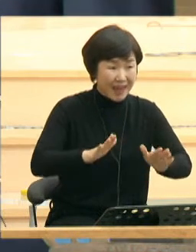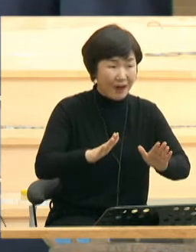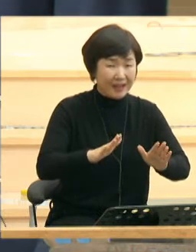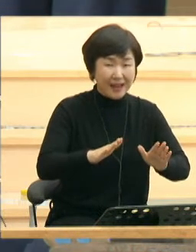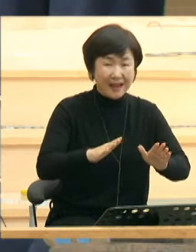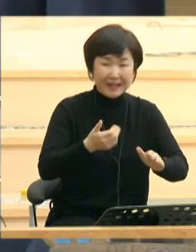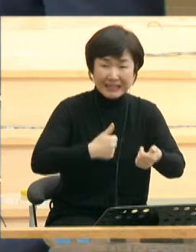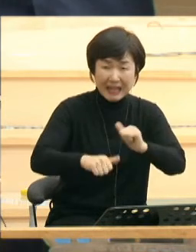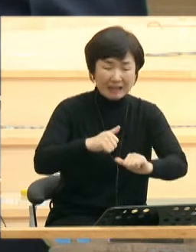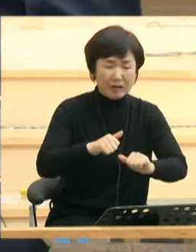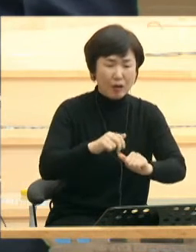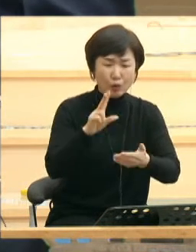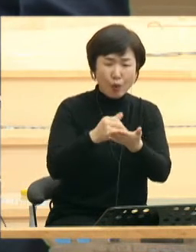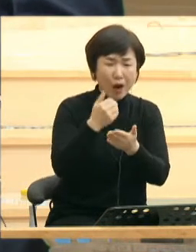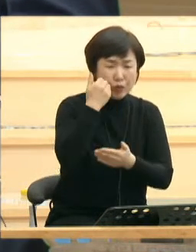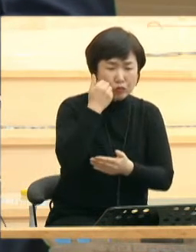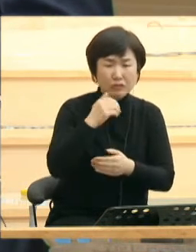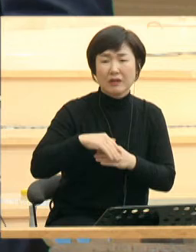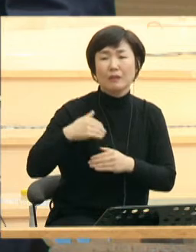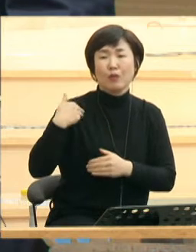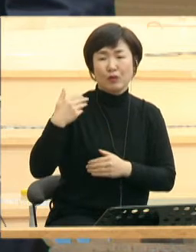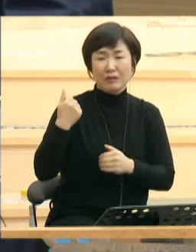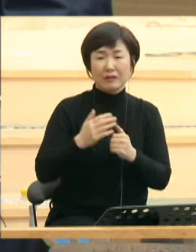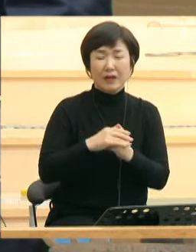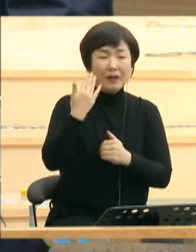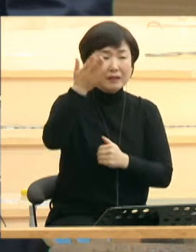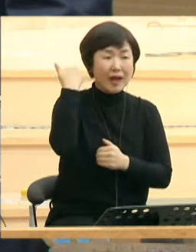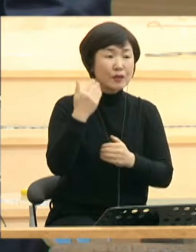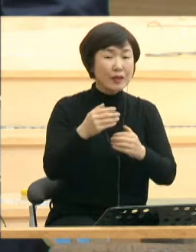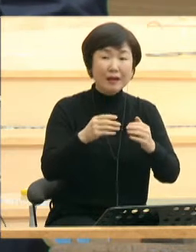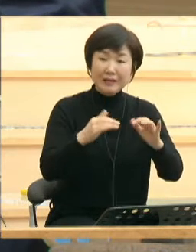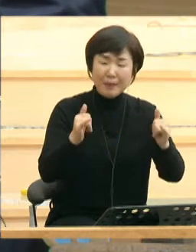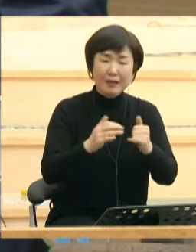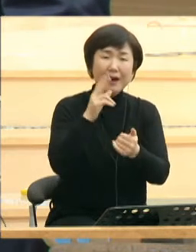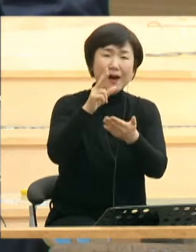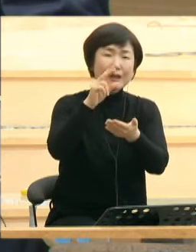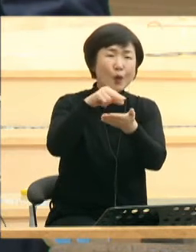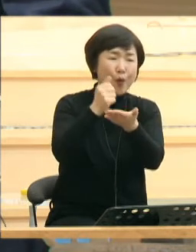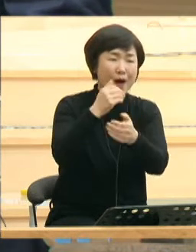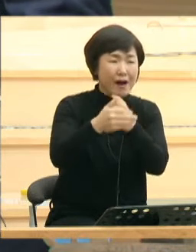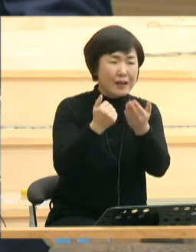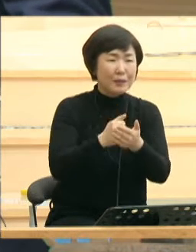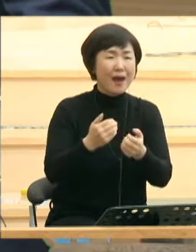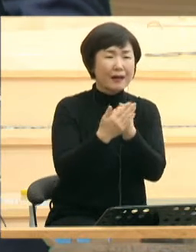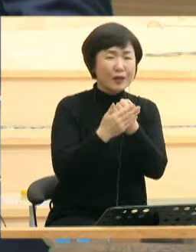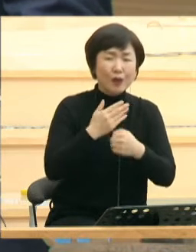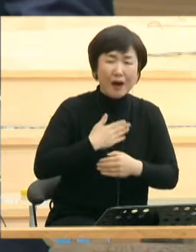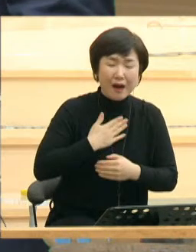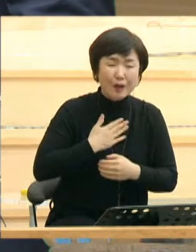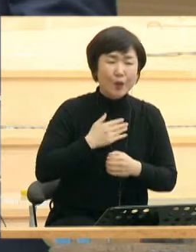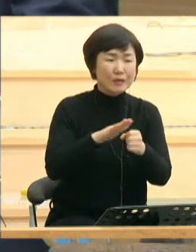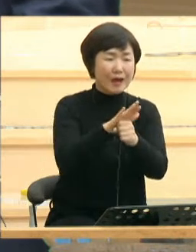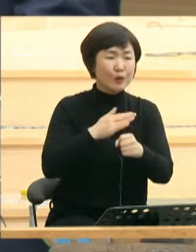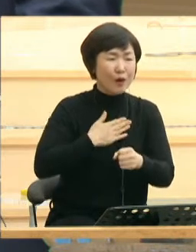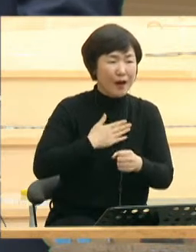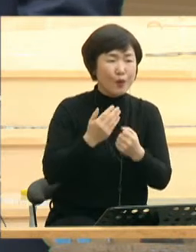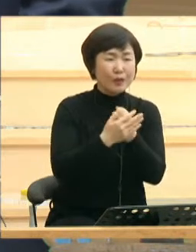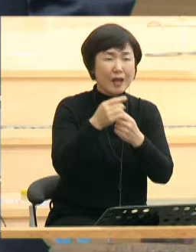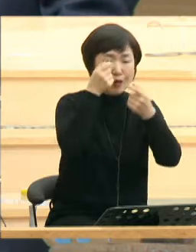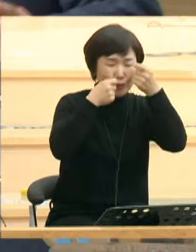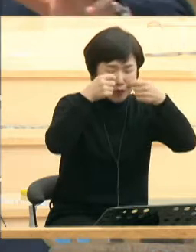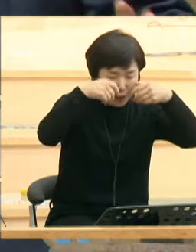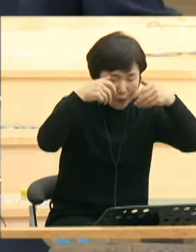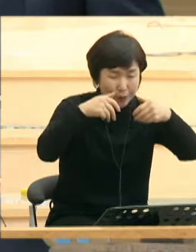거죠 이정 세대는 하나님의 사랑도 알고 은 에도 알고 그걸 깨달아 가 눈물 도 철철 흘리고 하나님의 은혜에 감사할 줄